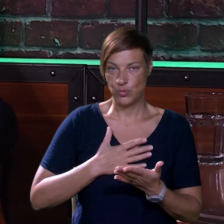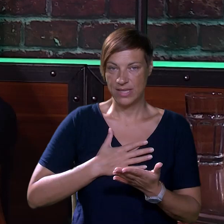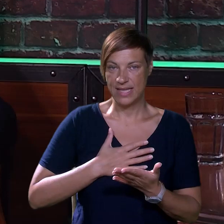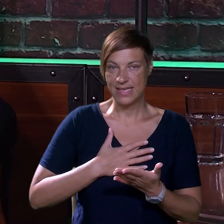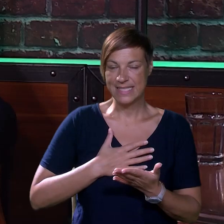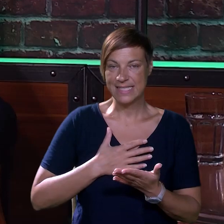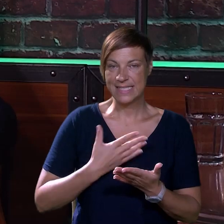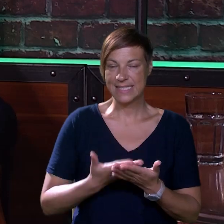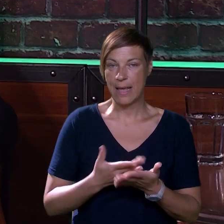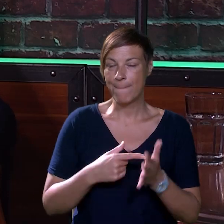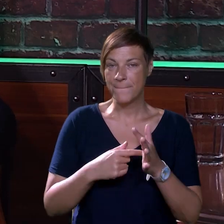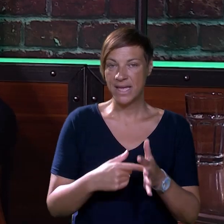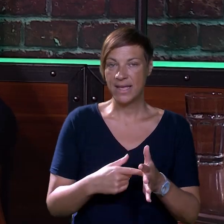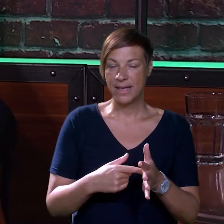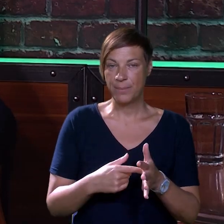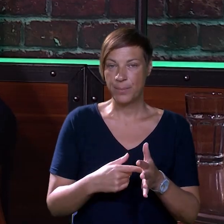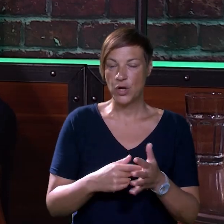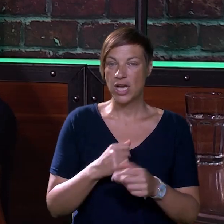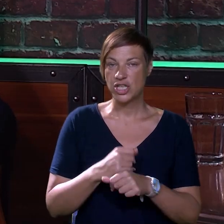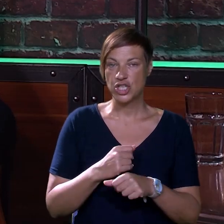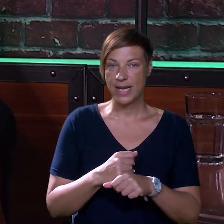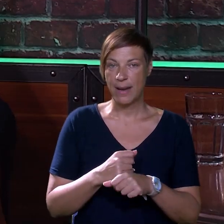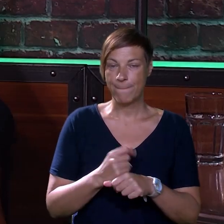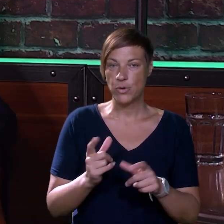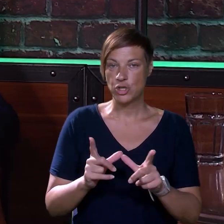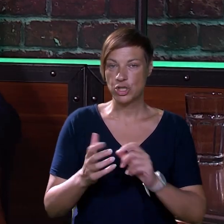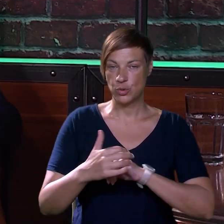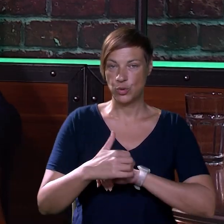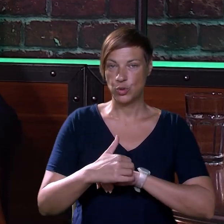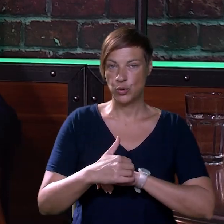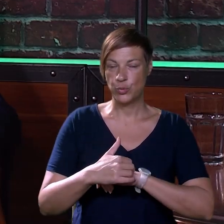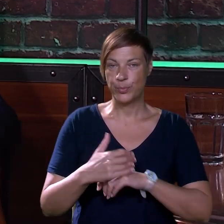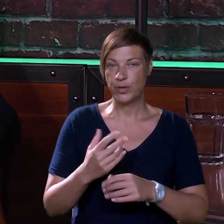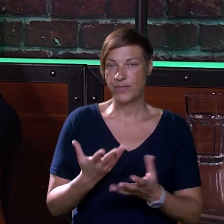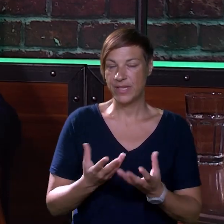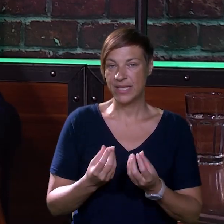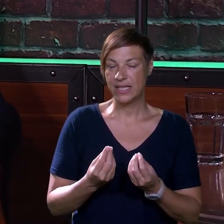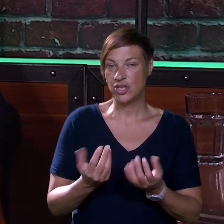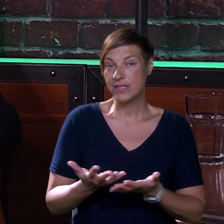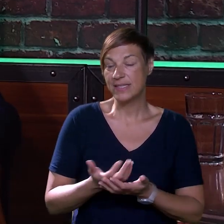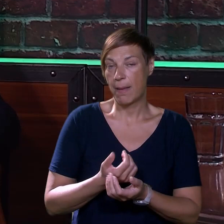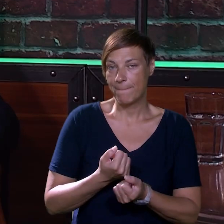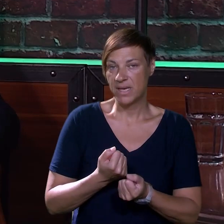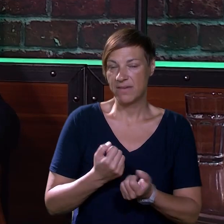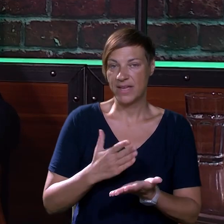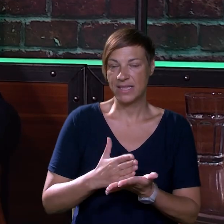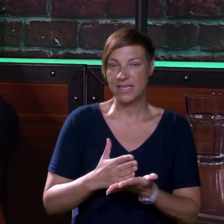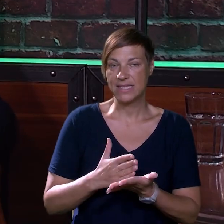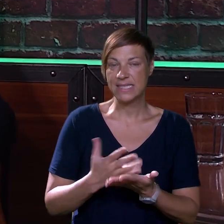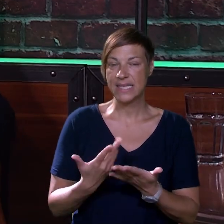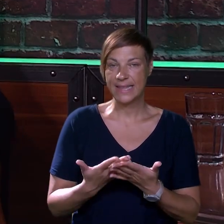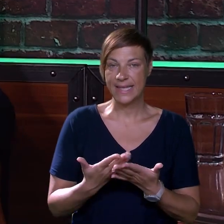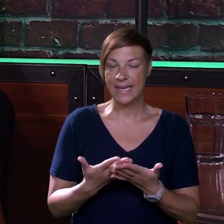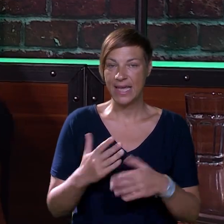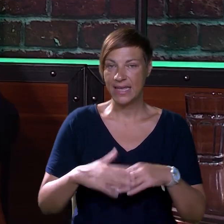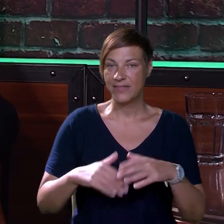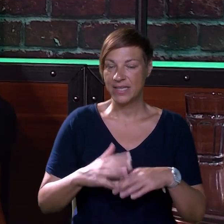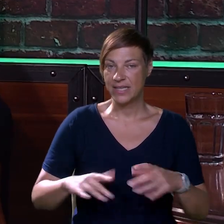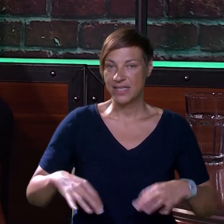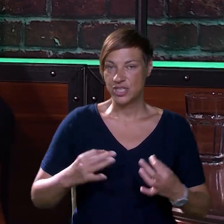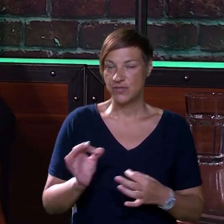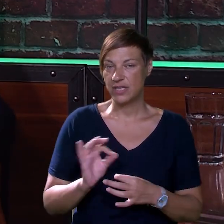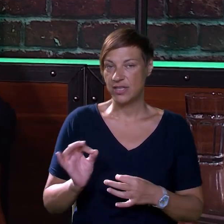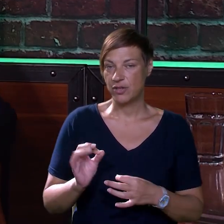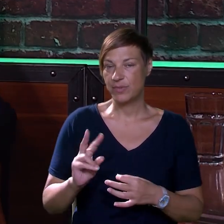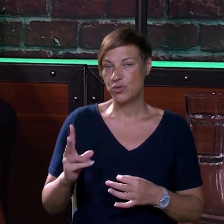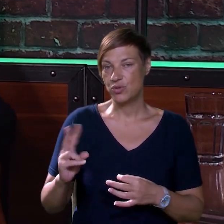sebe iskaže na poslu. Dubrovnik je ipak opet dosta prihvatljiva sredina i kvalitet života dobar, tako da jedna, tu